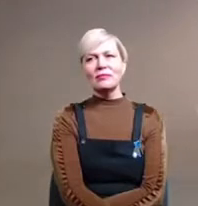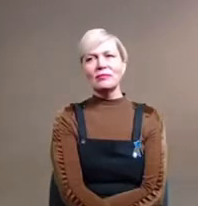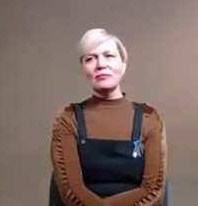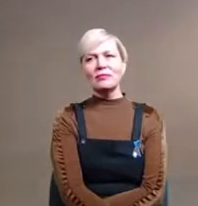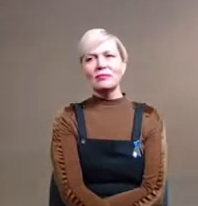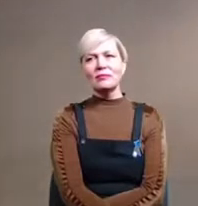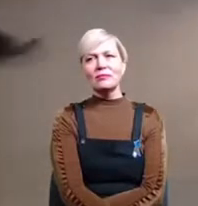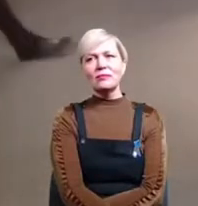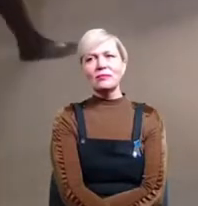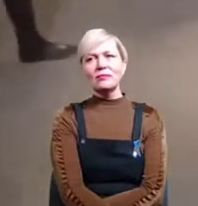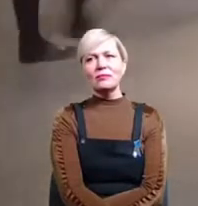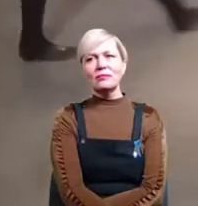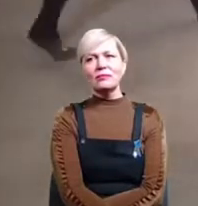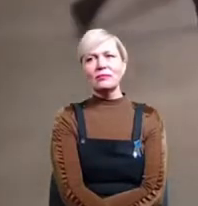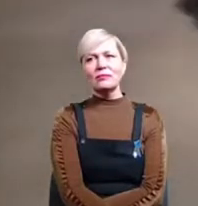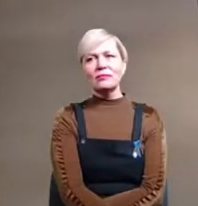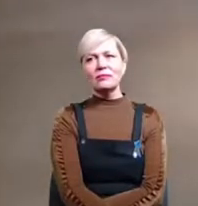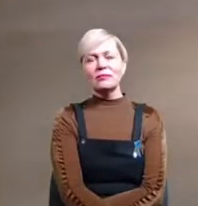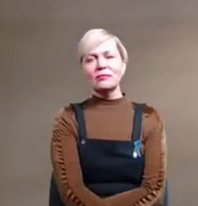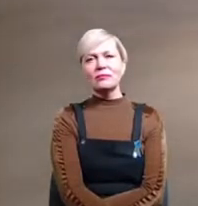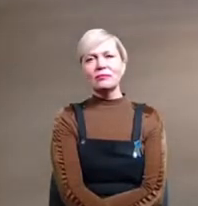Поднимаемся.